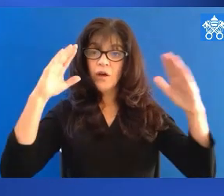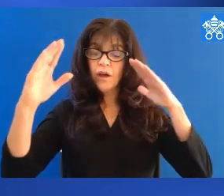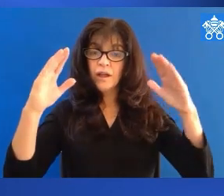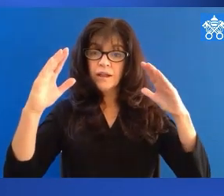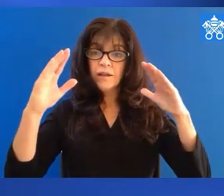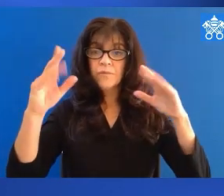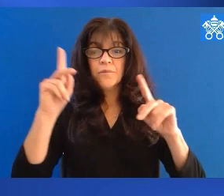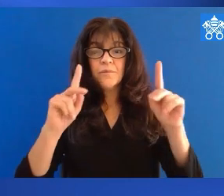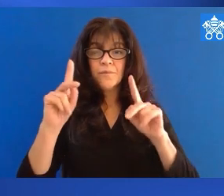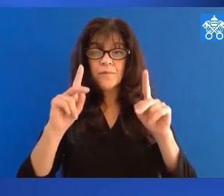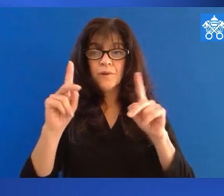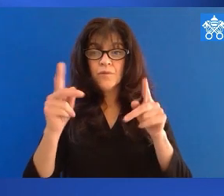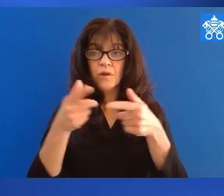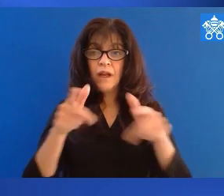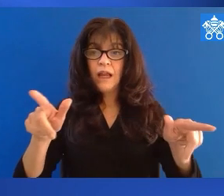I greet the